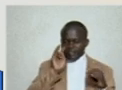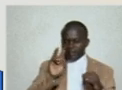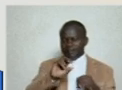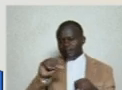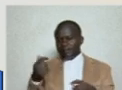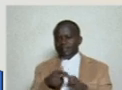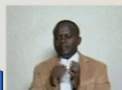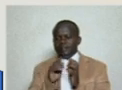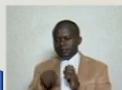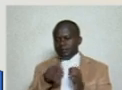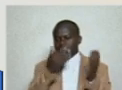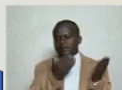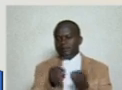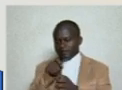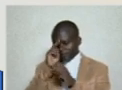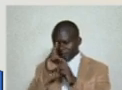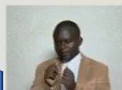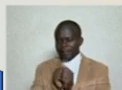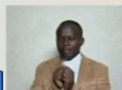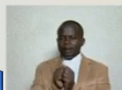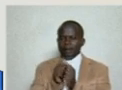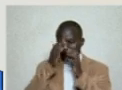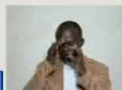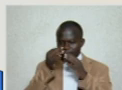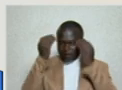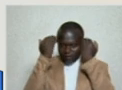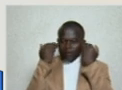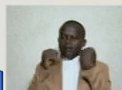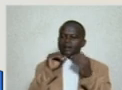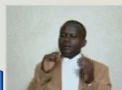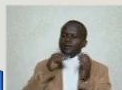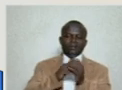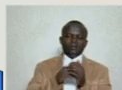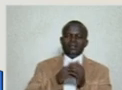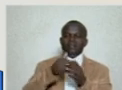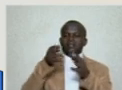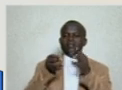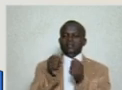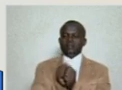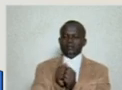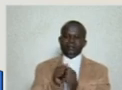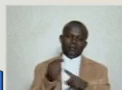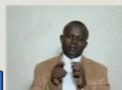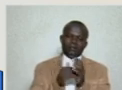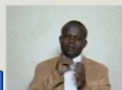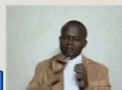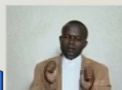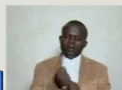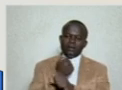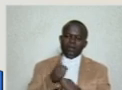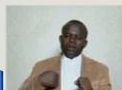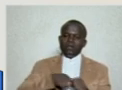ibindi kandi tugomba kwakira. Icyemezo cy'urukiko rw'Ikirenga ntikijuririrwa, ariko nta nubwo twavuga